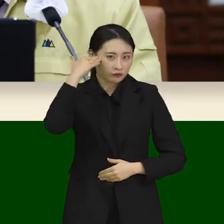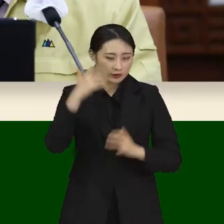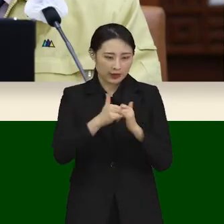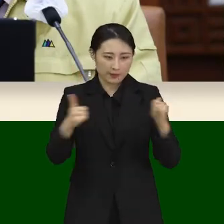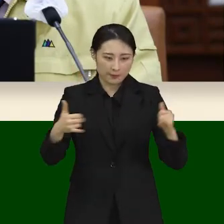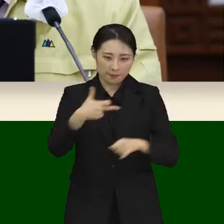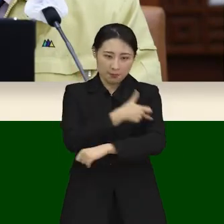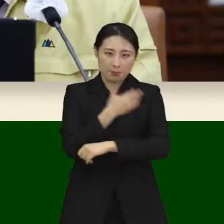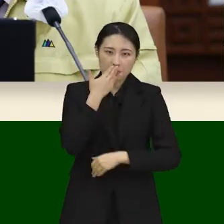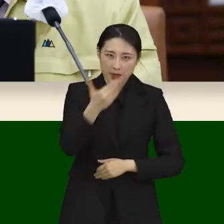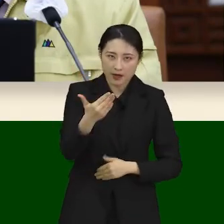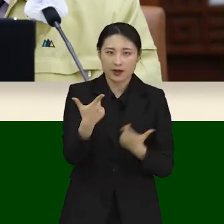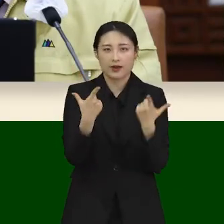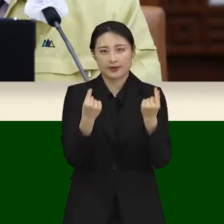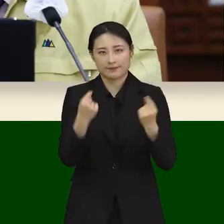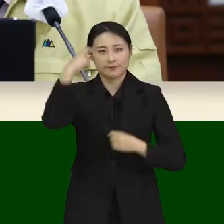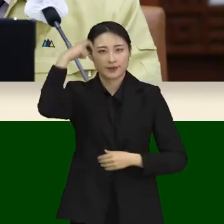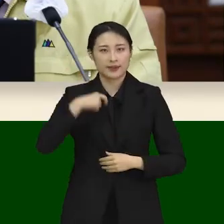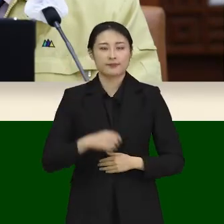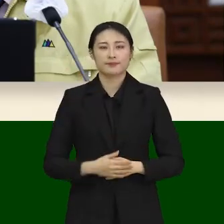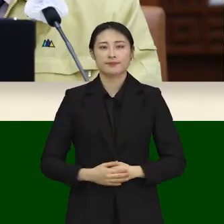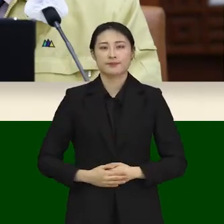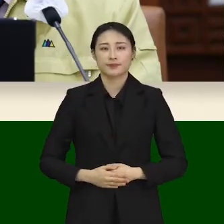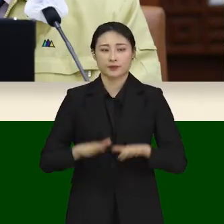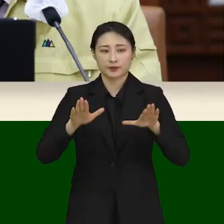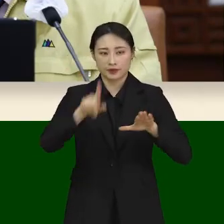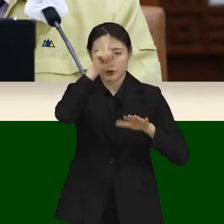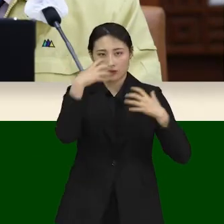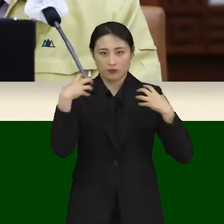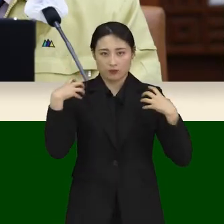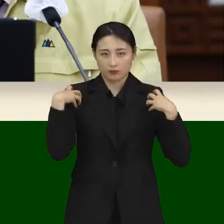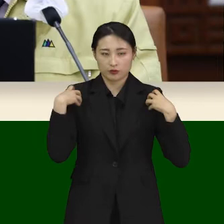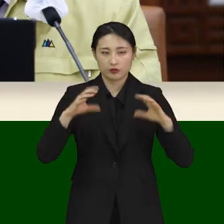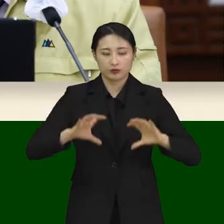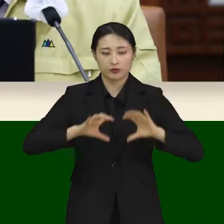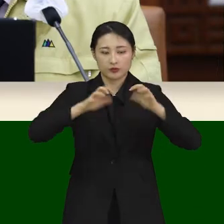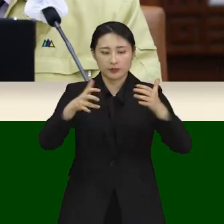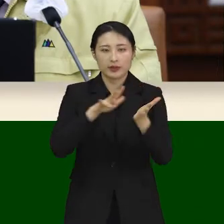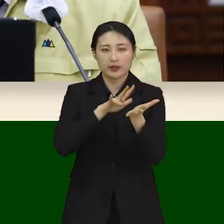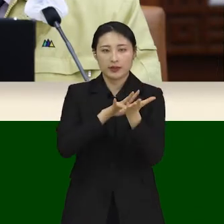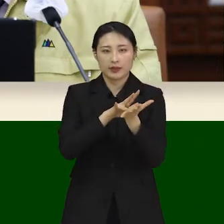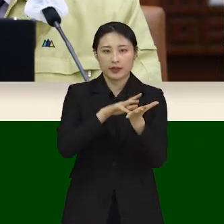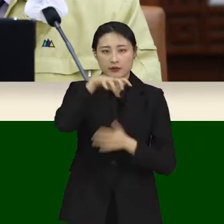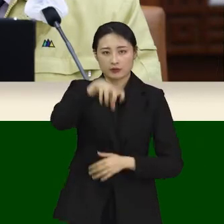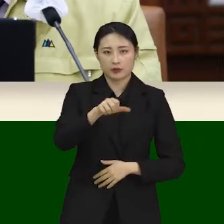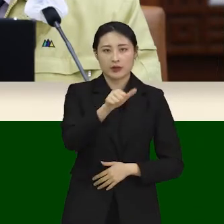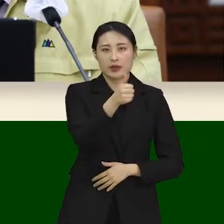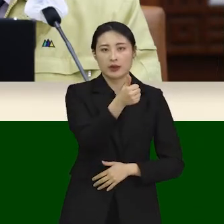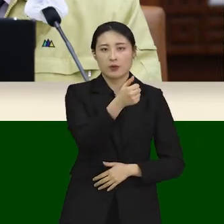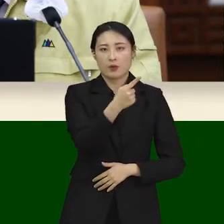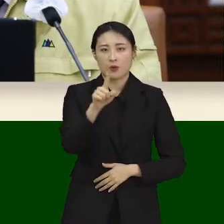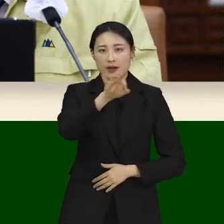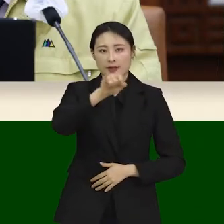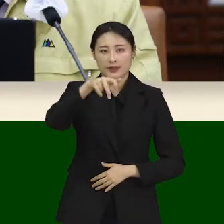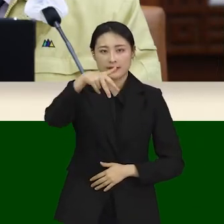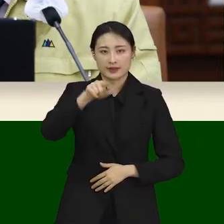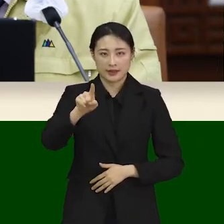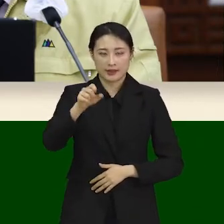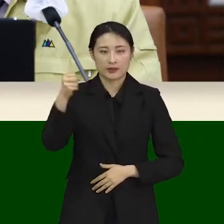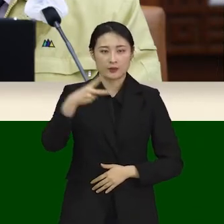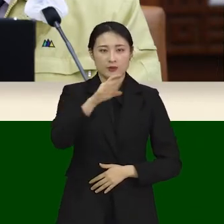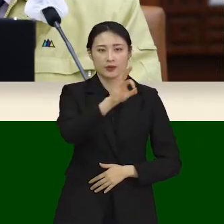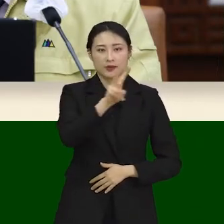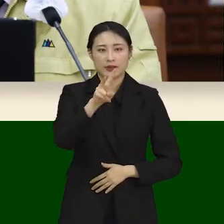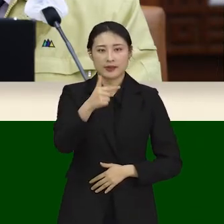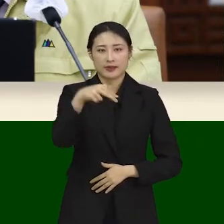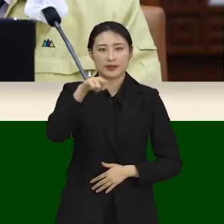가까이 다가온 듯한 모습입니다. 오늘 정부는 글로벌 제약사인 화이자, 얀센과 코로나19 백신